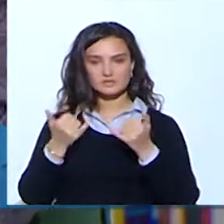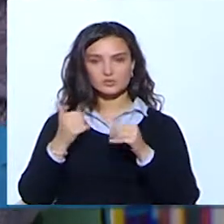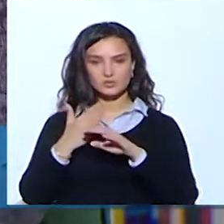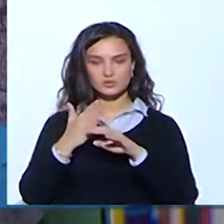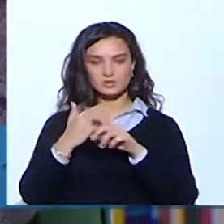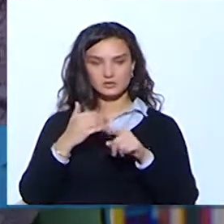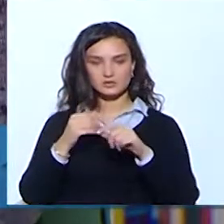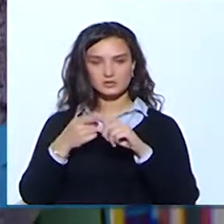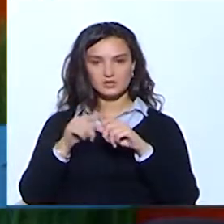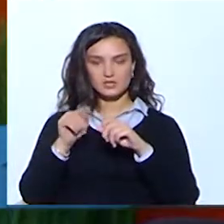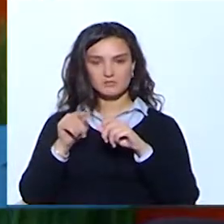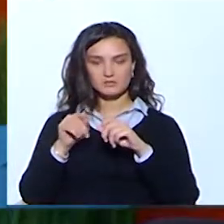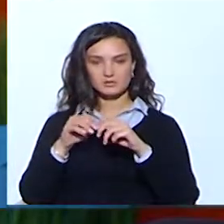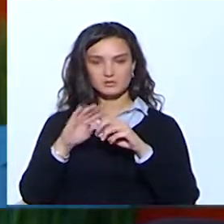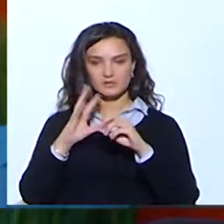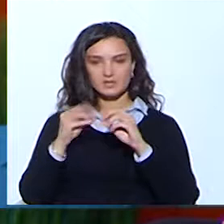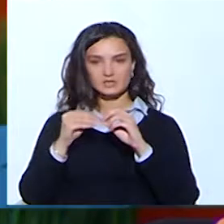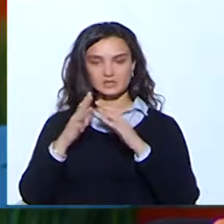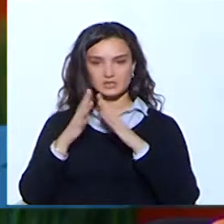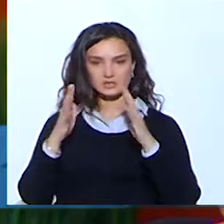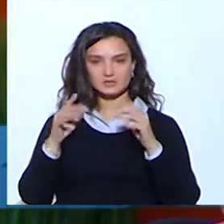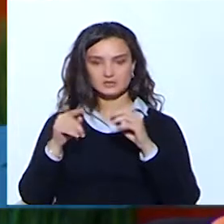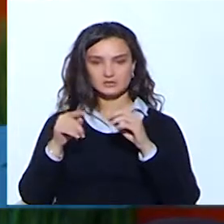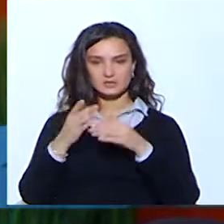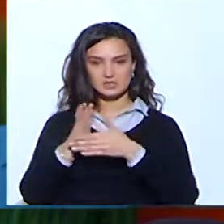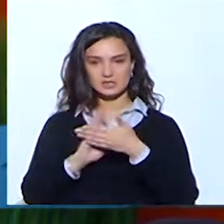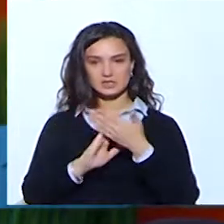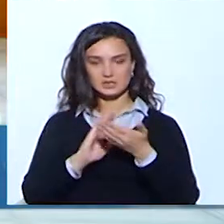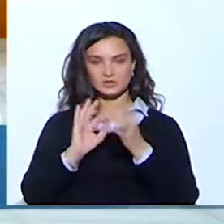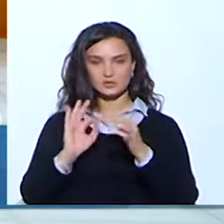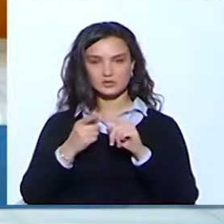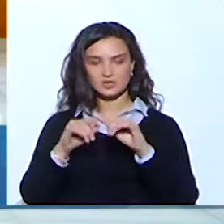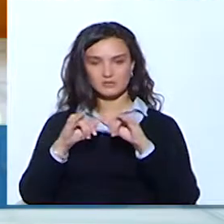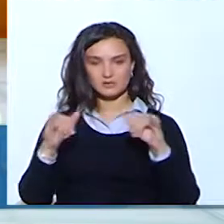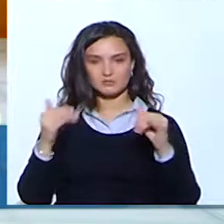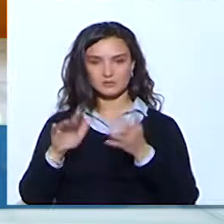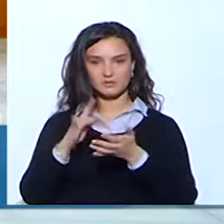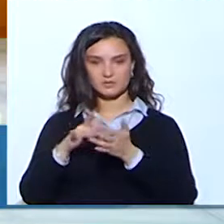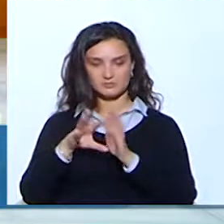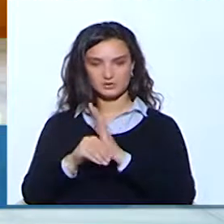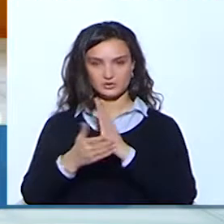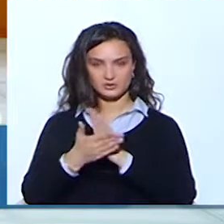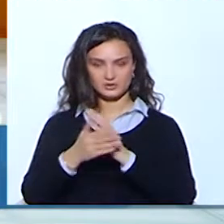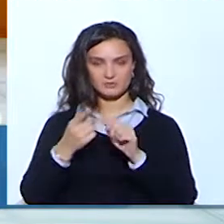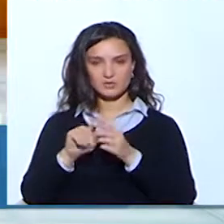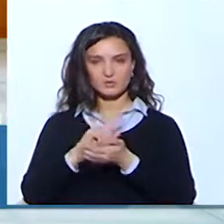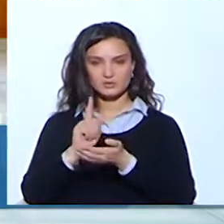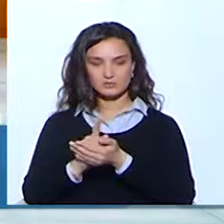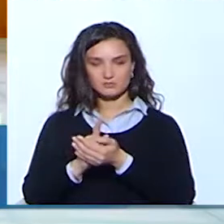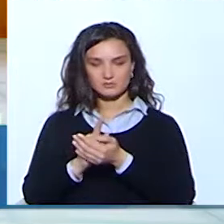სადიაგნოსტიკო, ასე რომ ამ მხრივ ყველაზე დიდი წილი სწორედ განვითარებად ქვეყნებში მოდის.